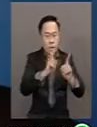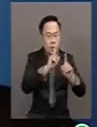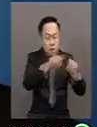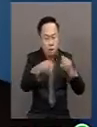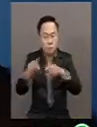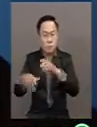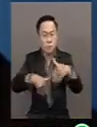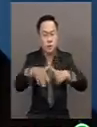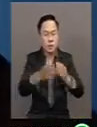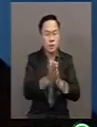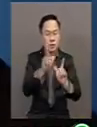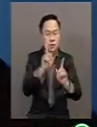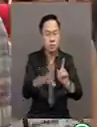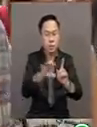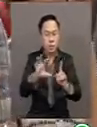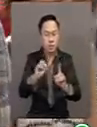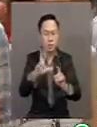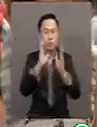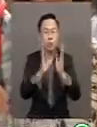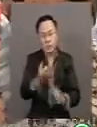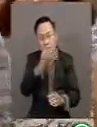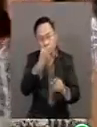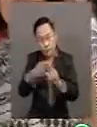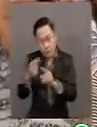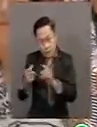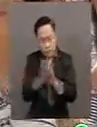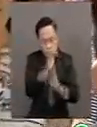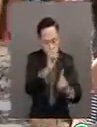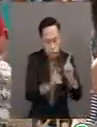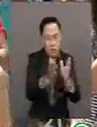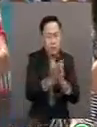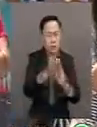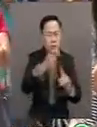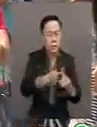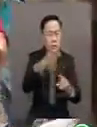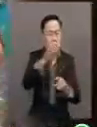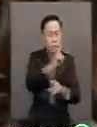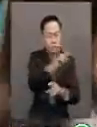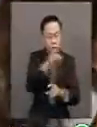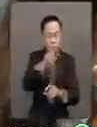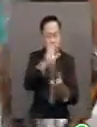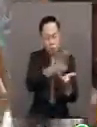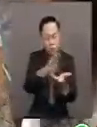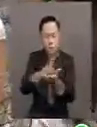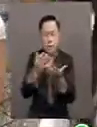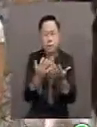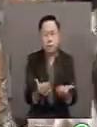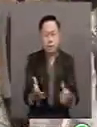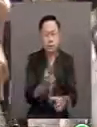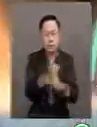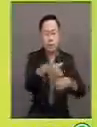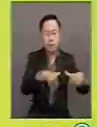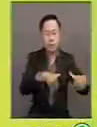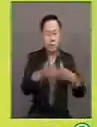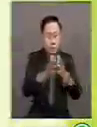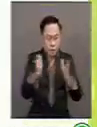พ 1,153 ตัวอย่างค่ะจัดเก็บตัวอย่างกัน 1-2 กันยายนที่ผ่านมานะคะปรากฏว่าประชาชนส่ว